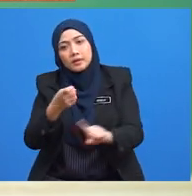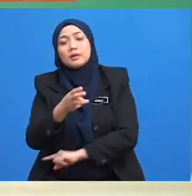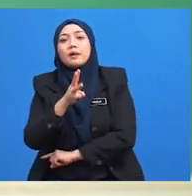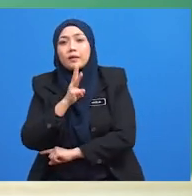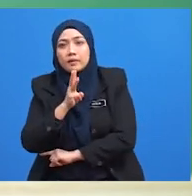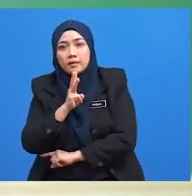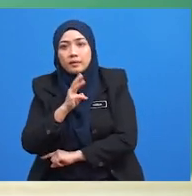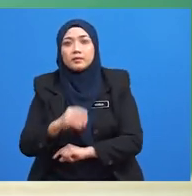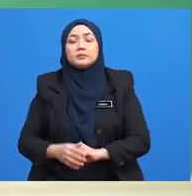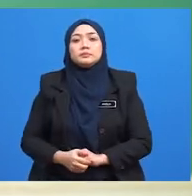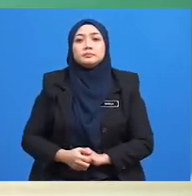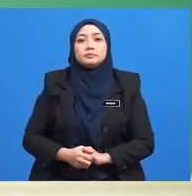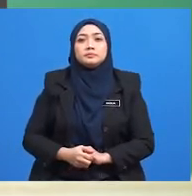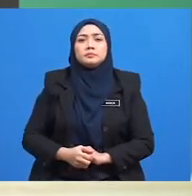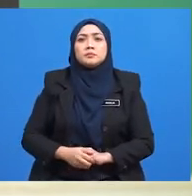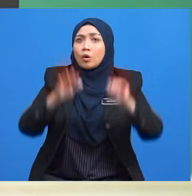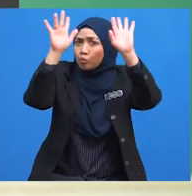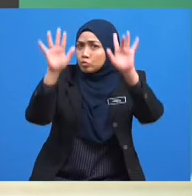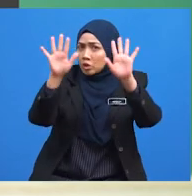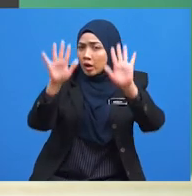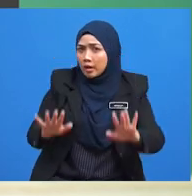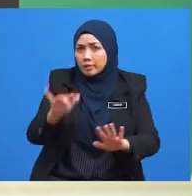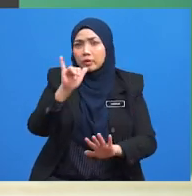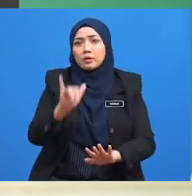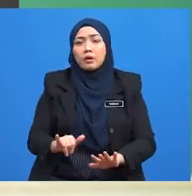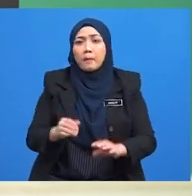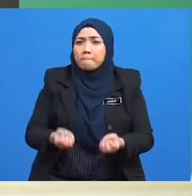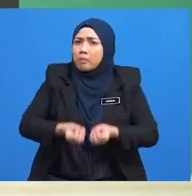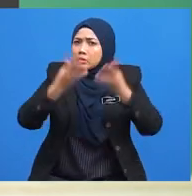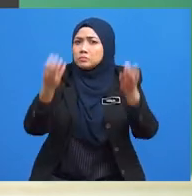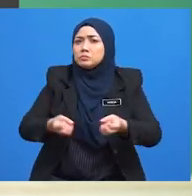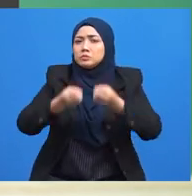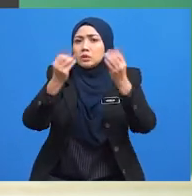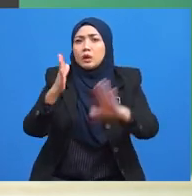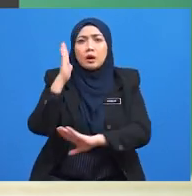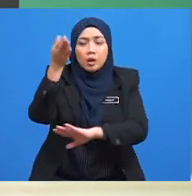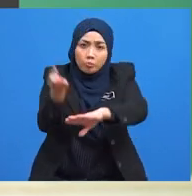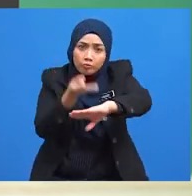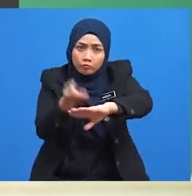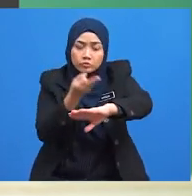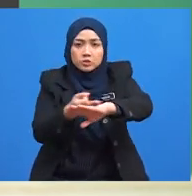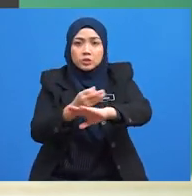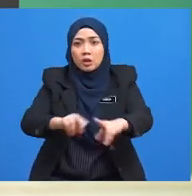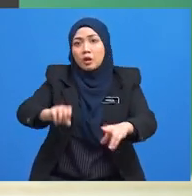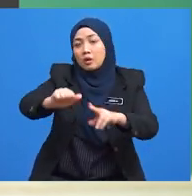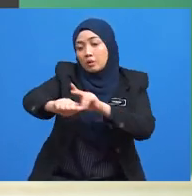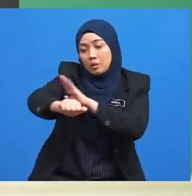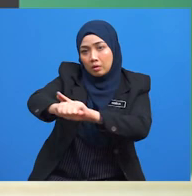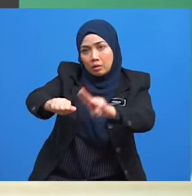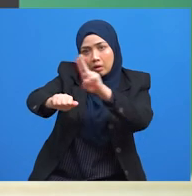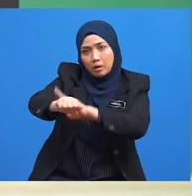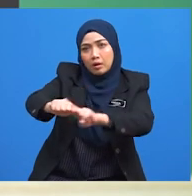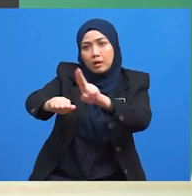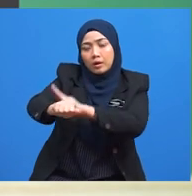hidrologi. Kehadiran air hujan yang banyak akan berfungsi sebagai pelincir menyebabkan struktur tanah menjadi